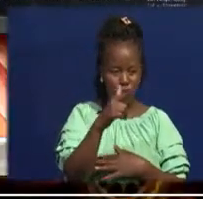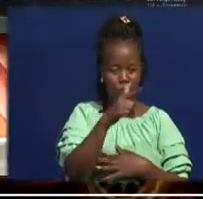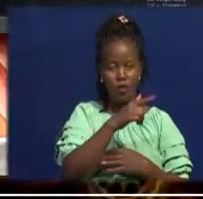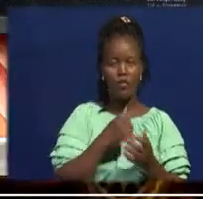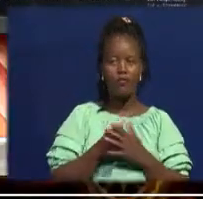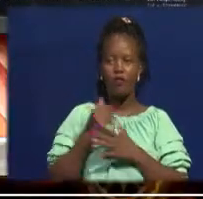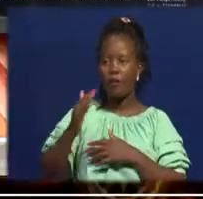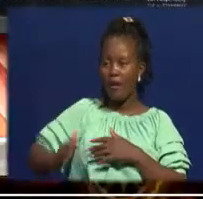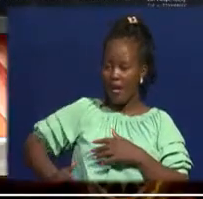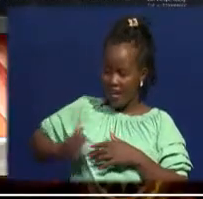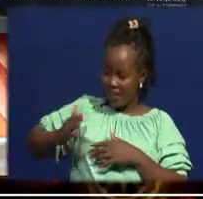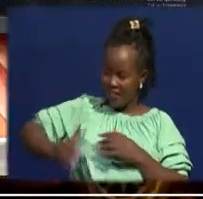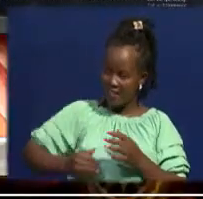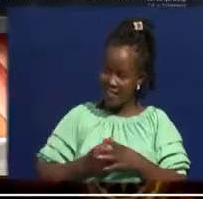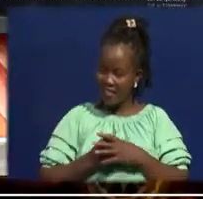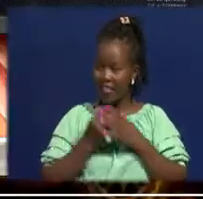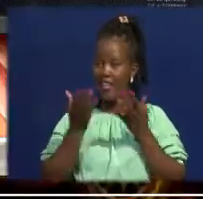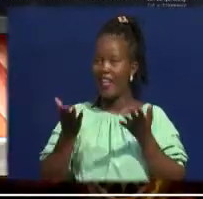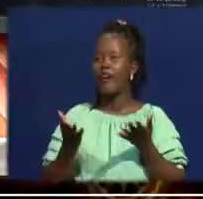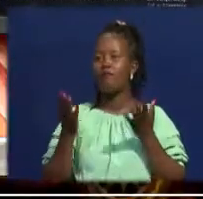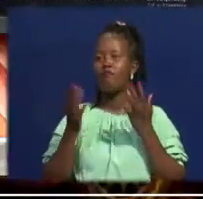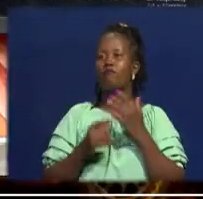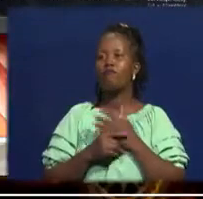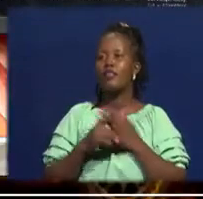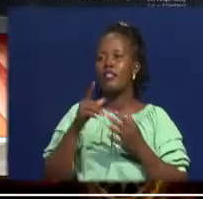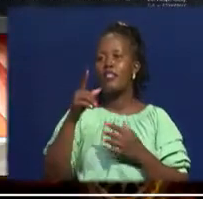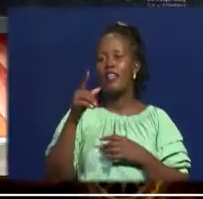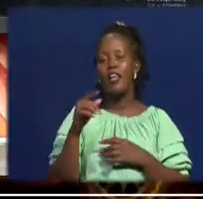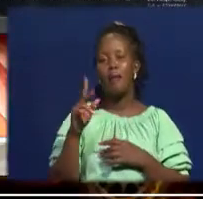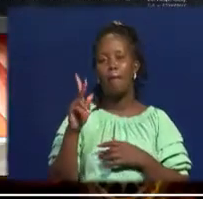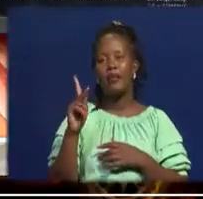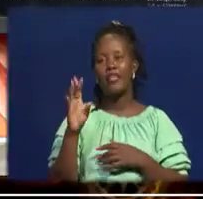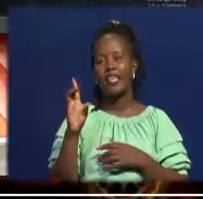Kwa niaba mwenzangu Daniel Wahome, kama kawaida wengi wanaita Karanja David, mkipenda KD.